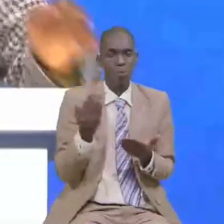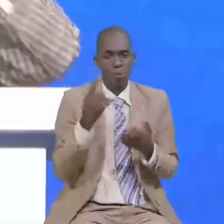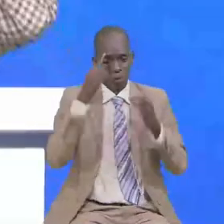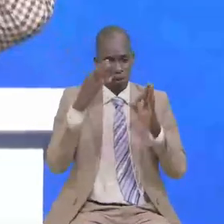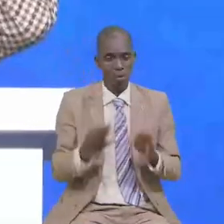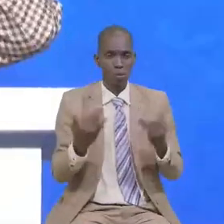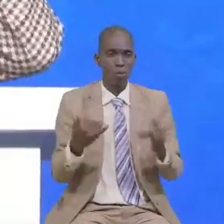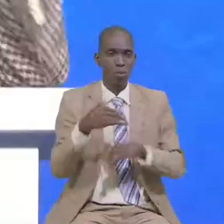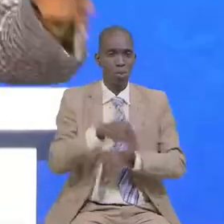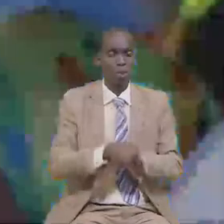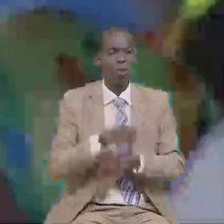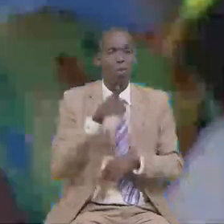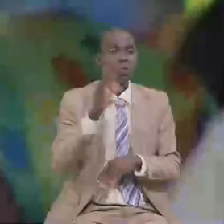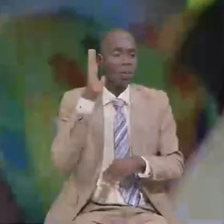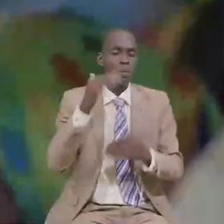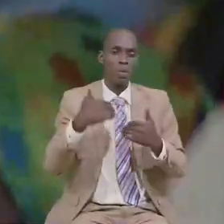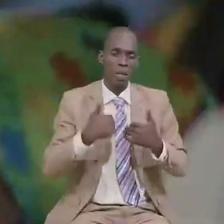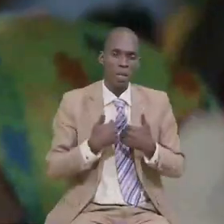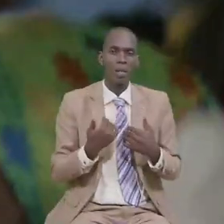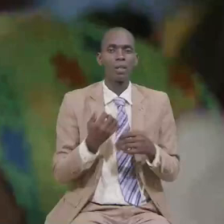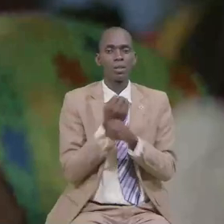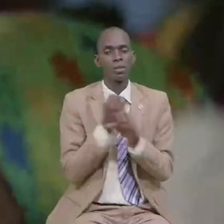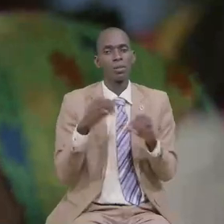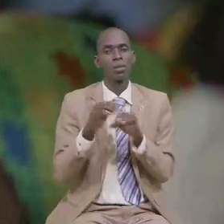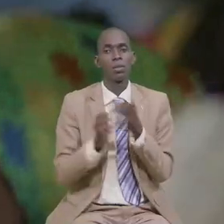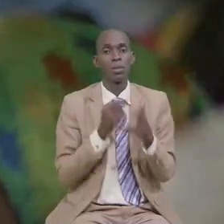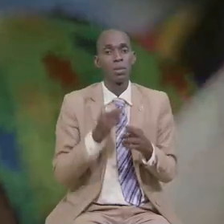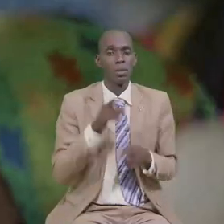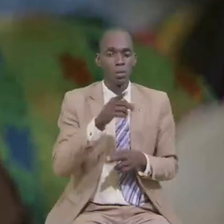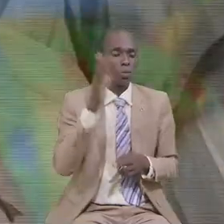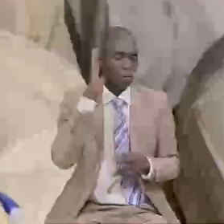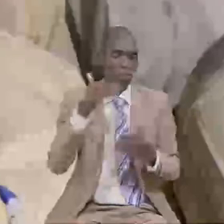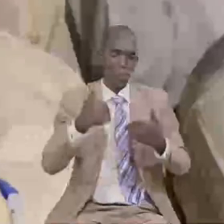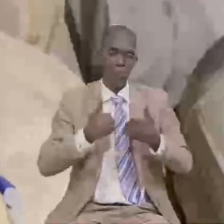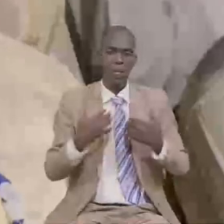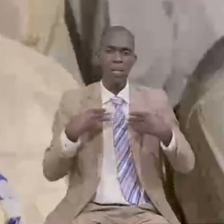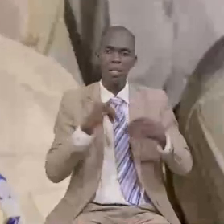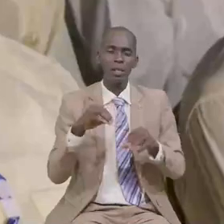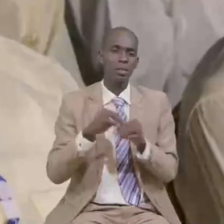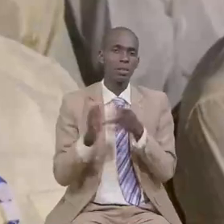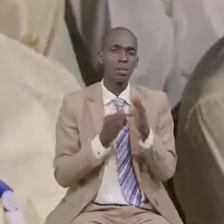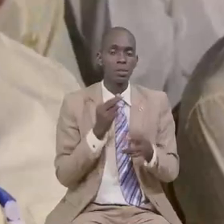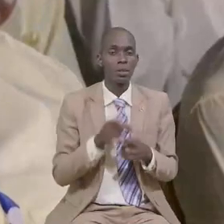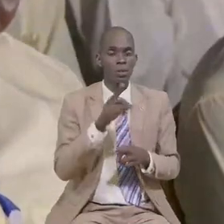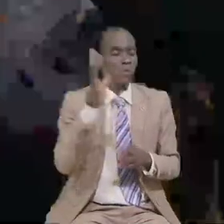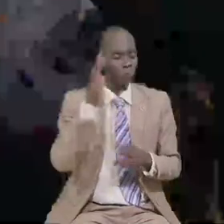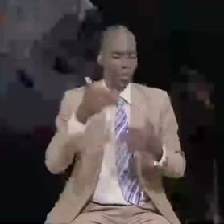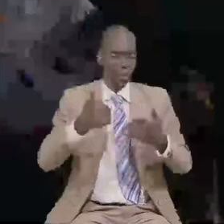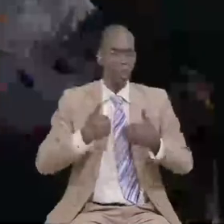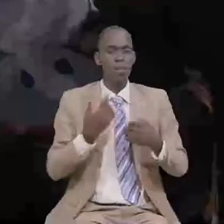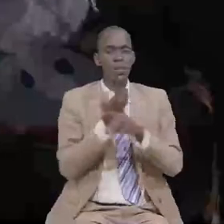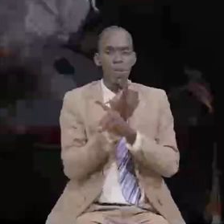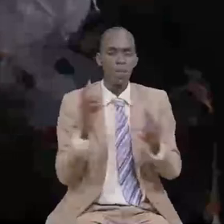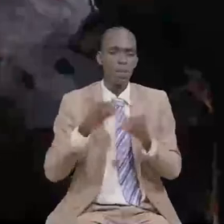ce soir et tu auras le salut. Tu auras la guérison. Tu auras la